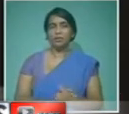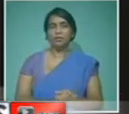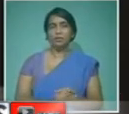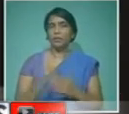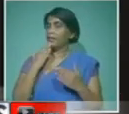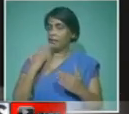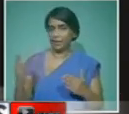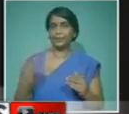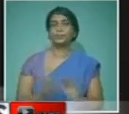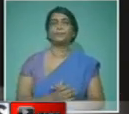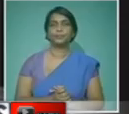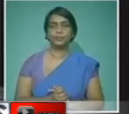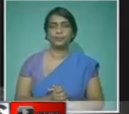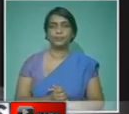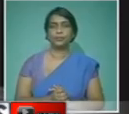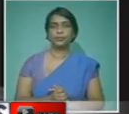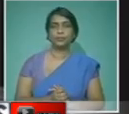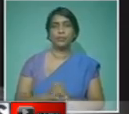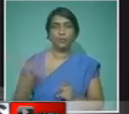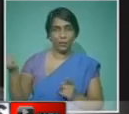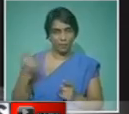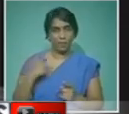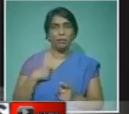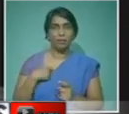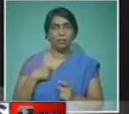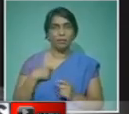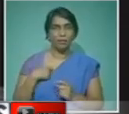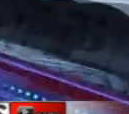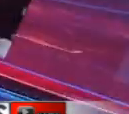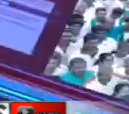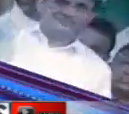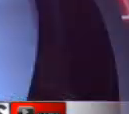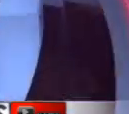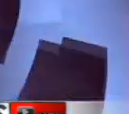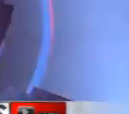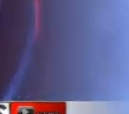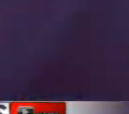ස්තුතියි මේ අපි අපේ ස්තුතිය පුද කරනවා එතුමාගේ කතා ප්‍රශ්නත් මම පිළිතුරක් දෙන්නම්